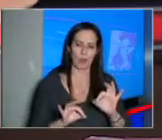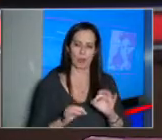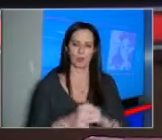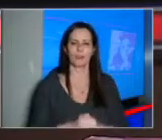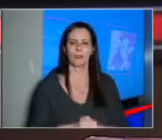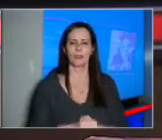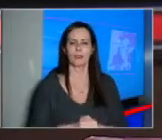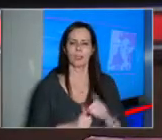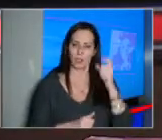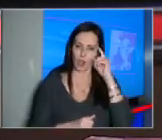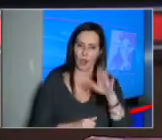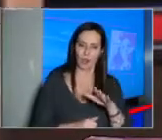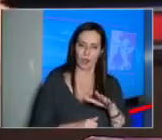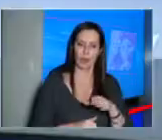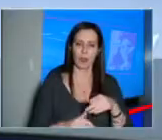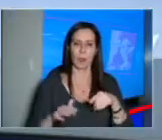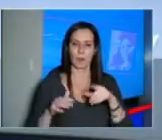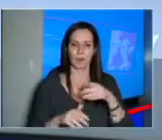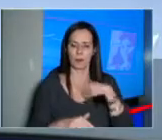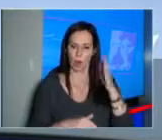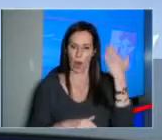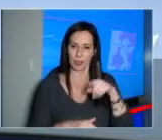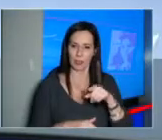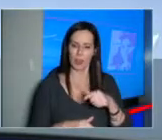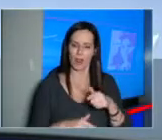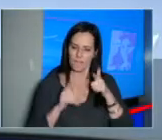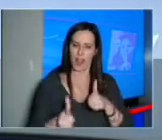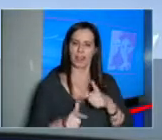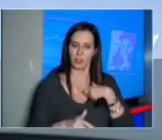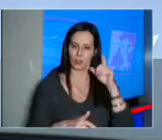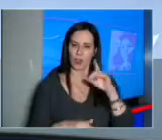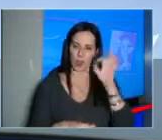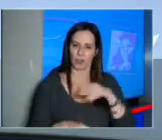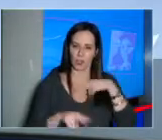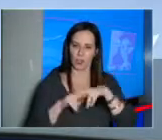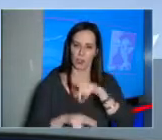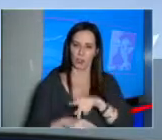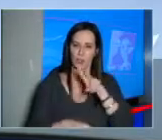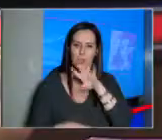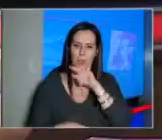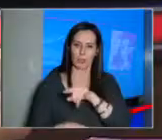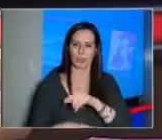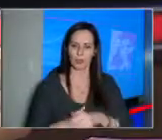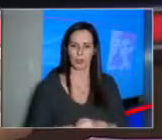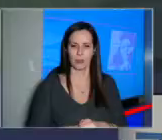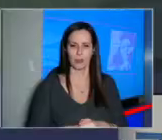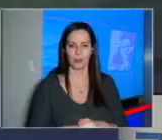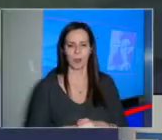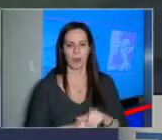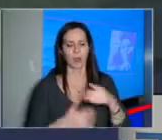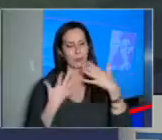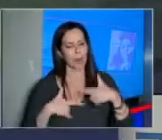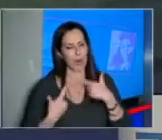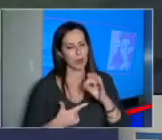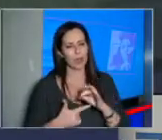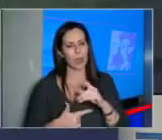כן, עובר. אני חושבת שאם אני לא הייתי כזאת פייטרית, אז עד עכשיו עוד הייתי שם עם שני הסכנים האלה. ואז את מתארת את החיים שלך,